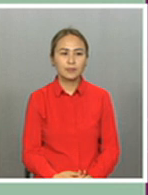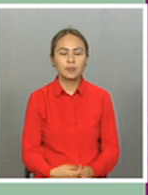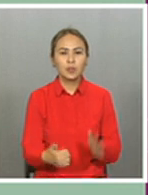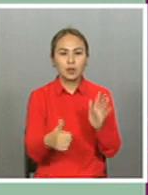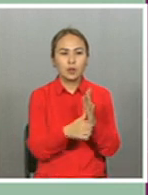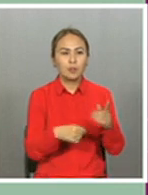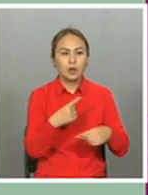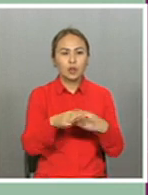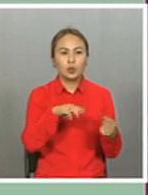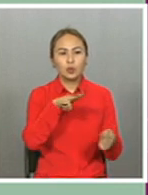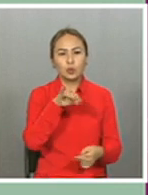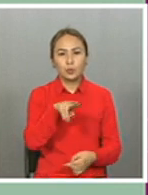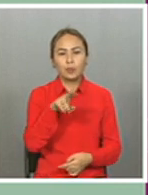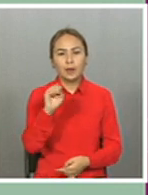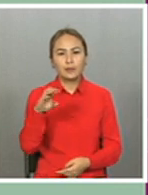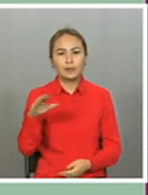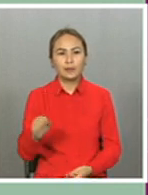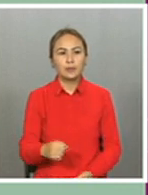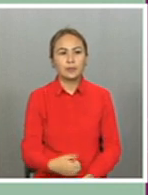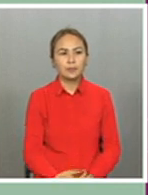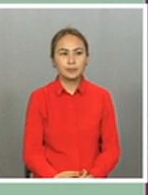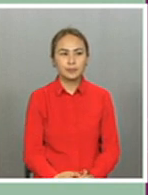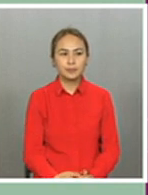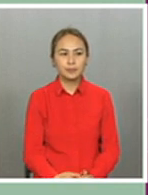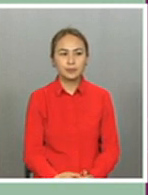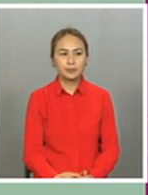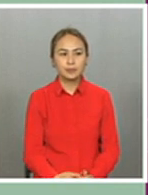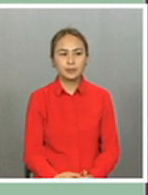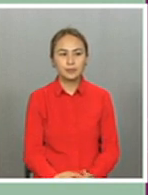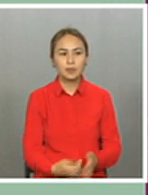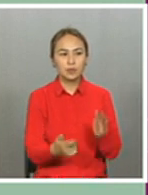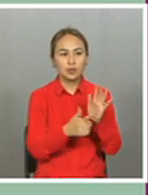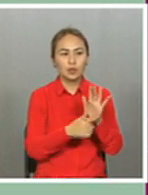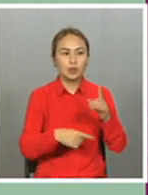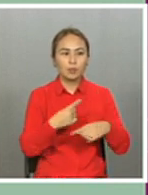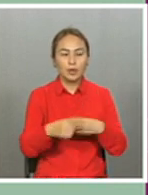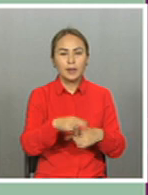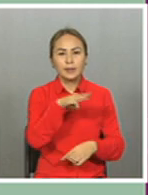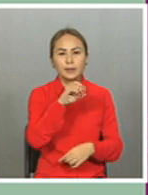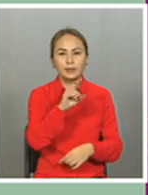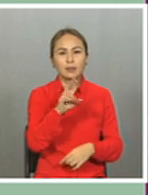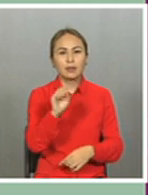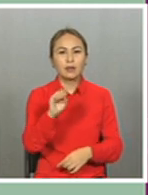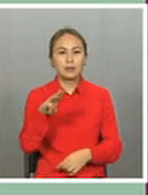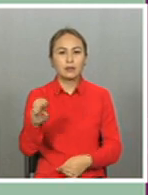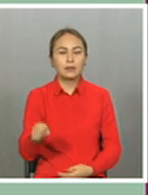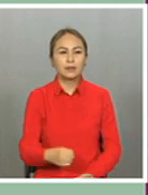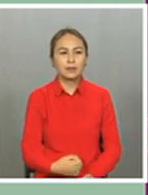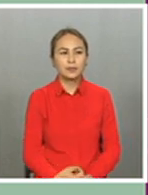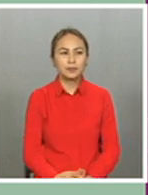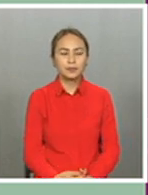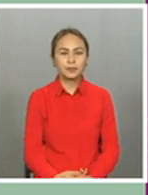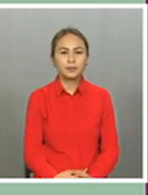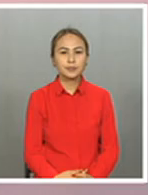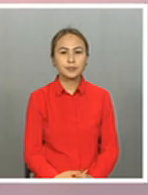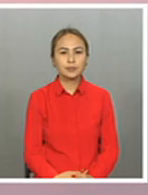Алтыншы ұрпақ – түп ата. Жетінші ұрпақ – тек